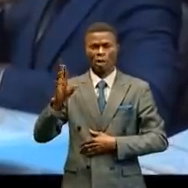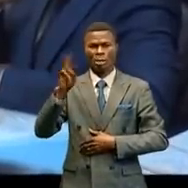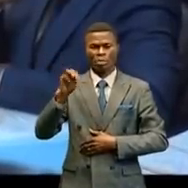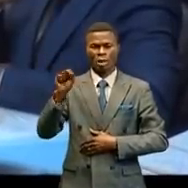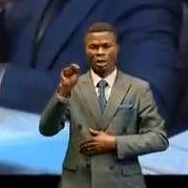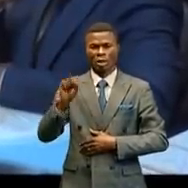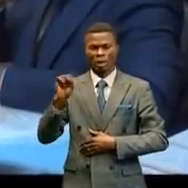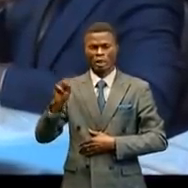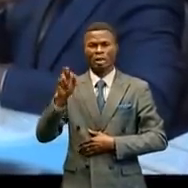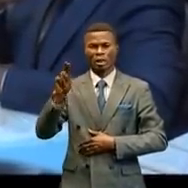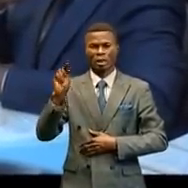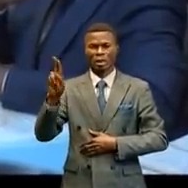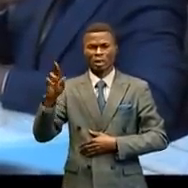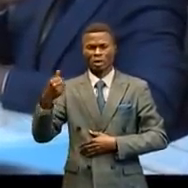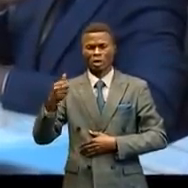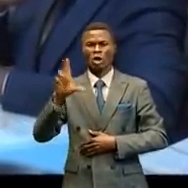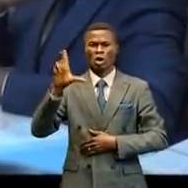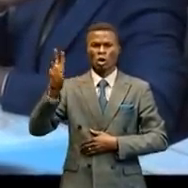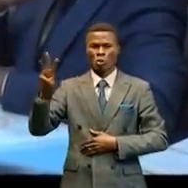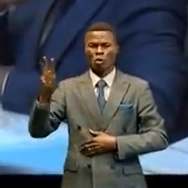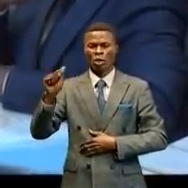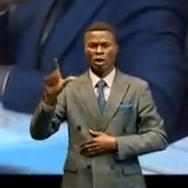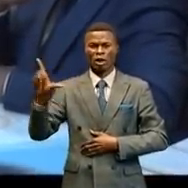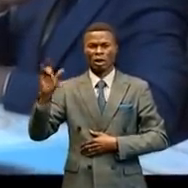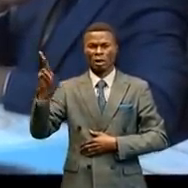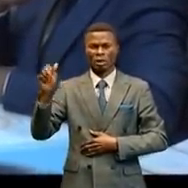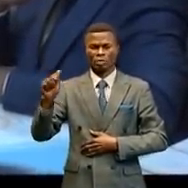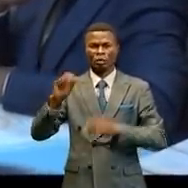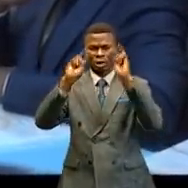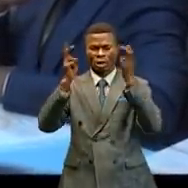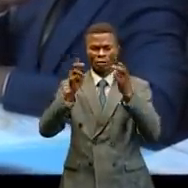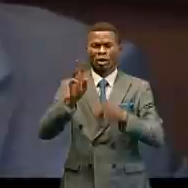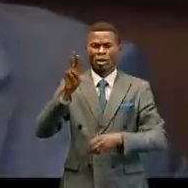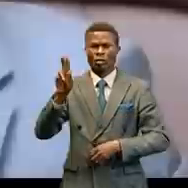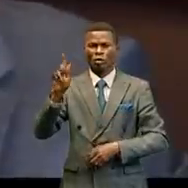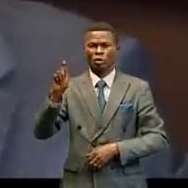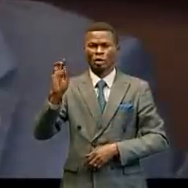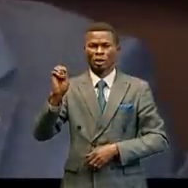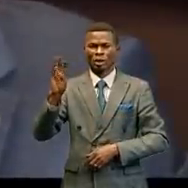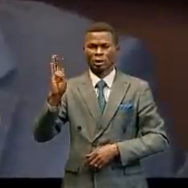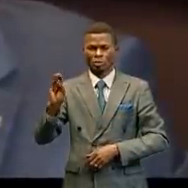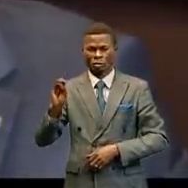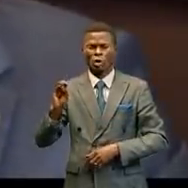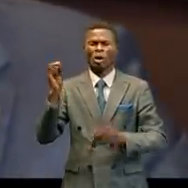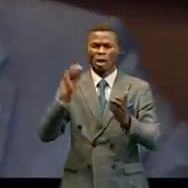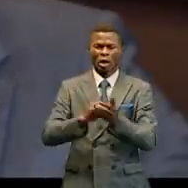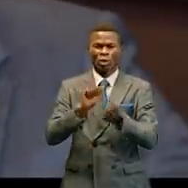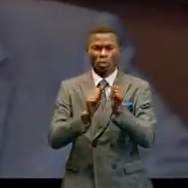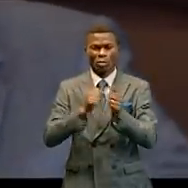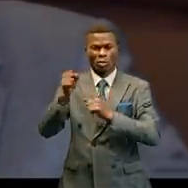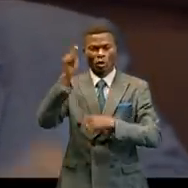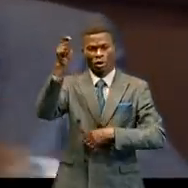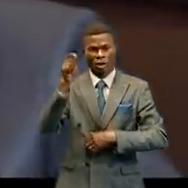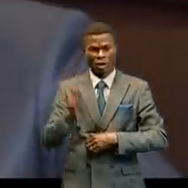Masisi, de Niragongo, de Walikale, ainsi que dans la ville de Butembo. D'autres redditions au phare d'essai